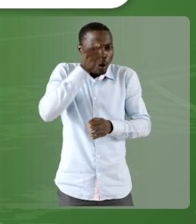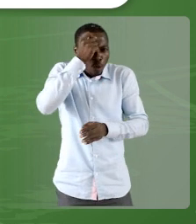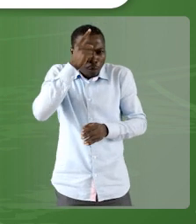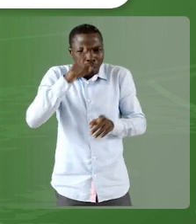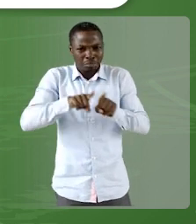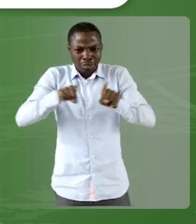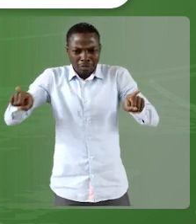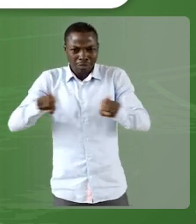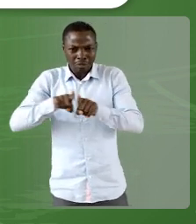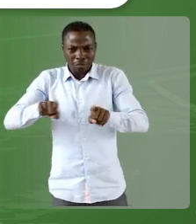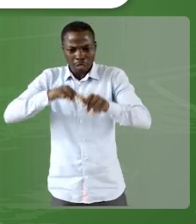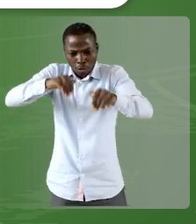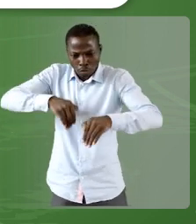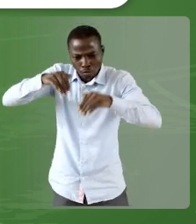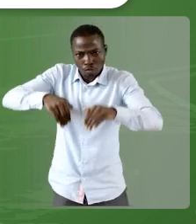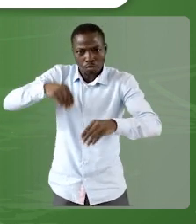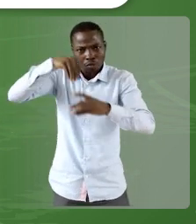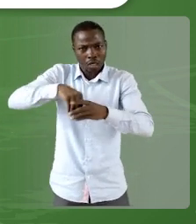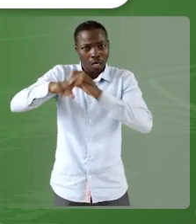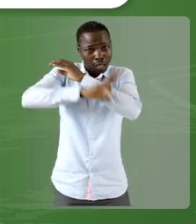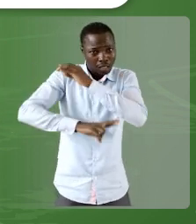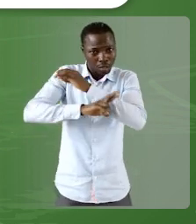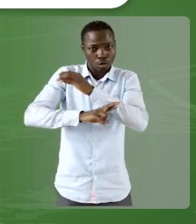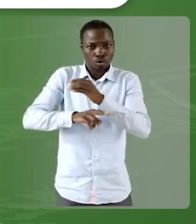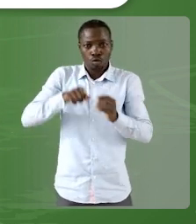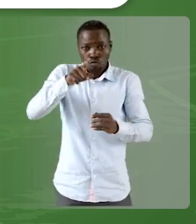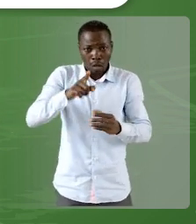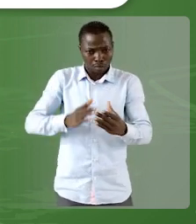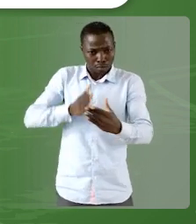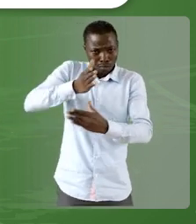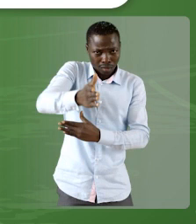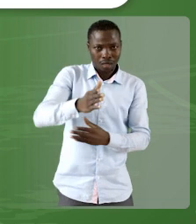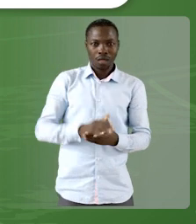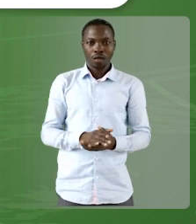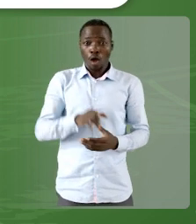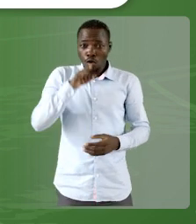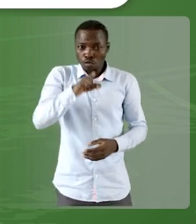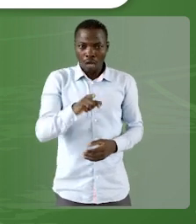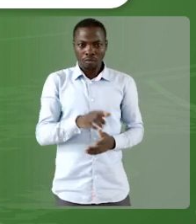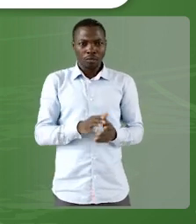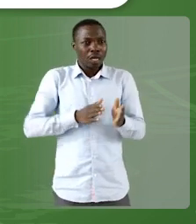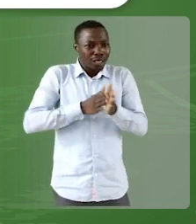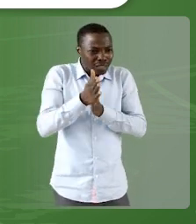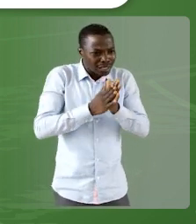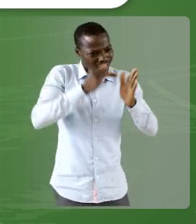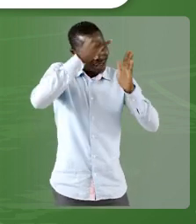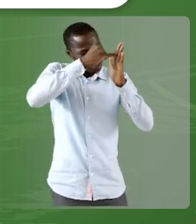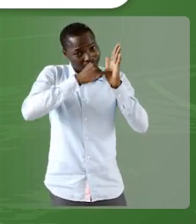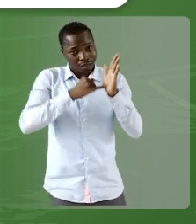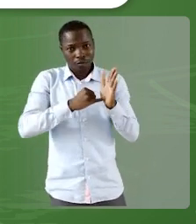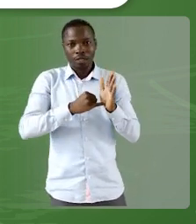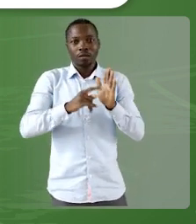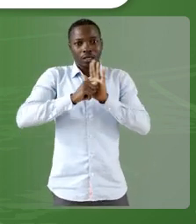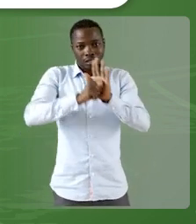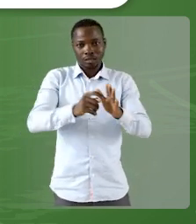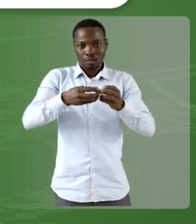cultures dans les régions traversées. Tu cherches alors à identifier les types